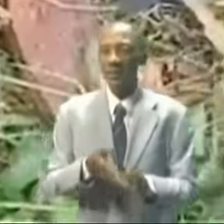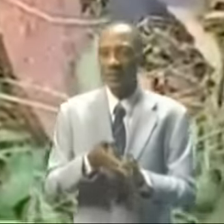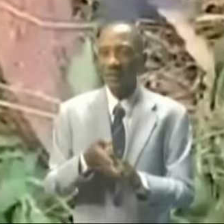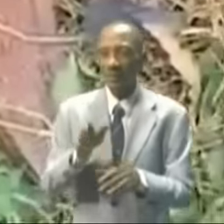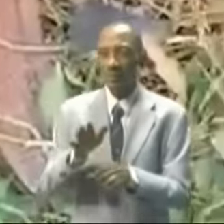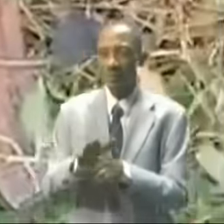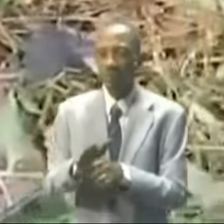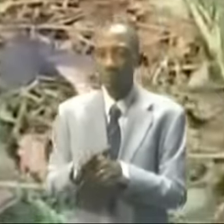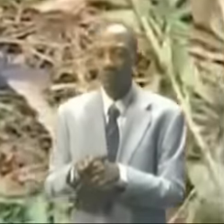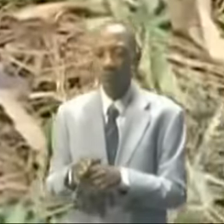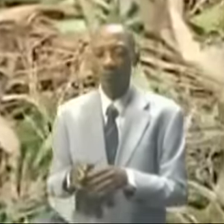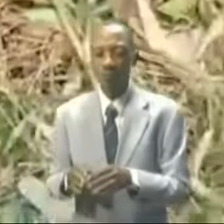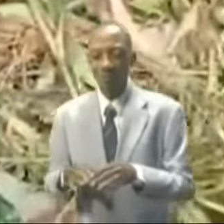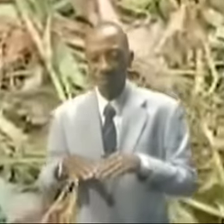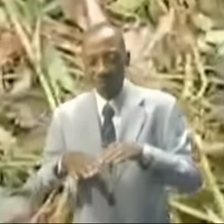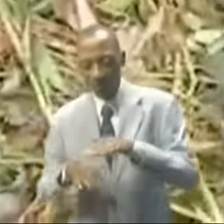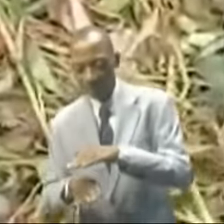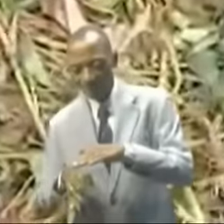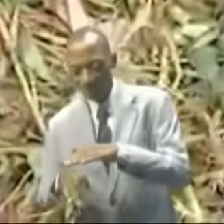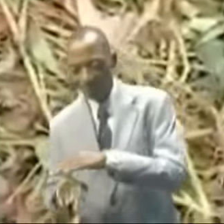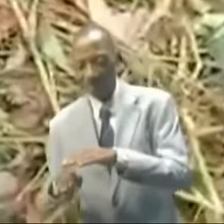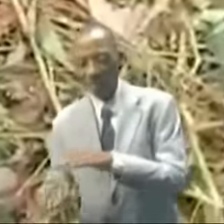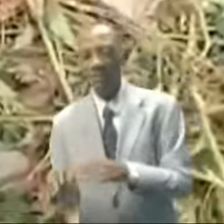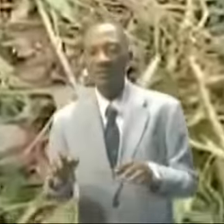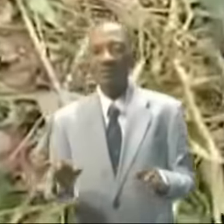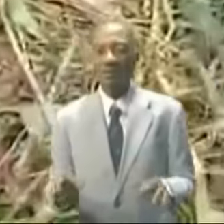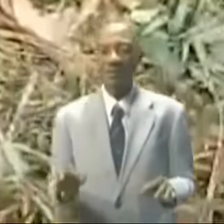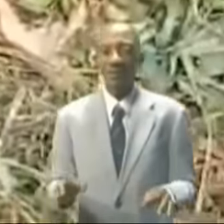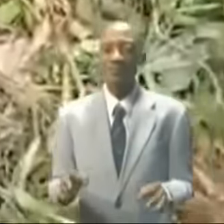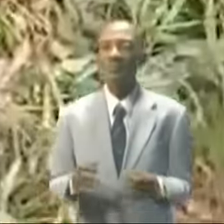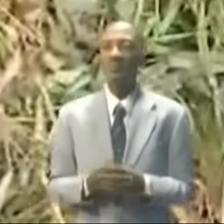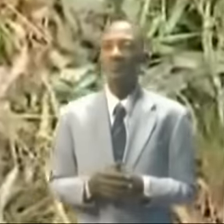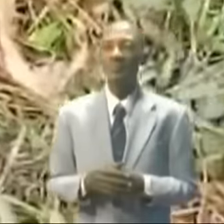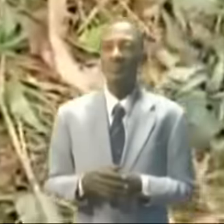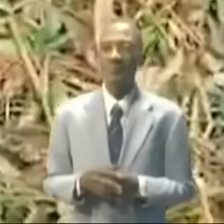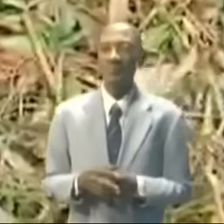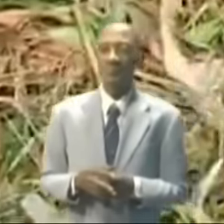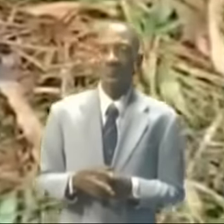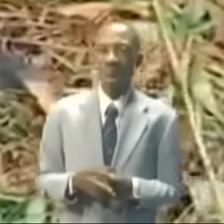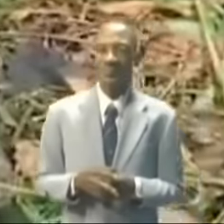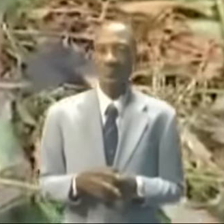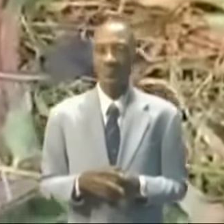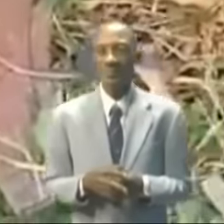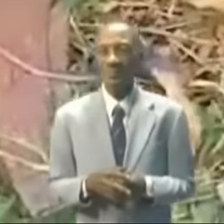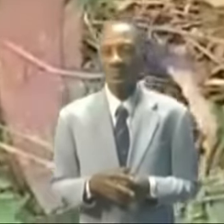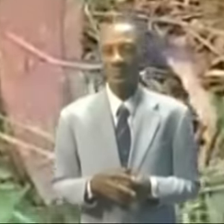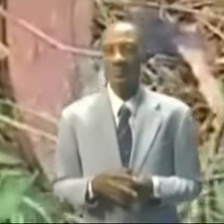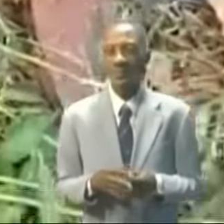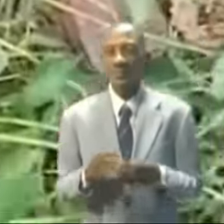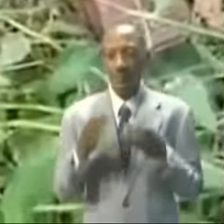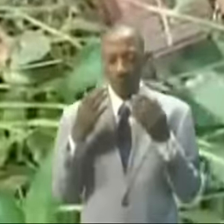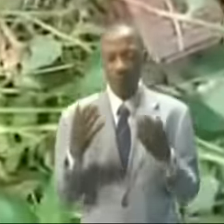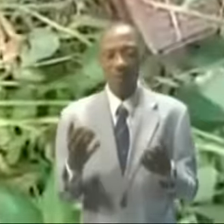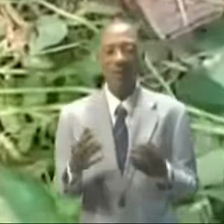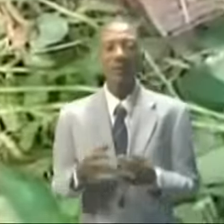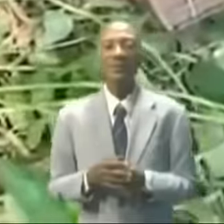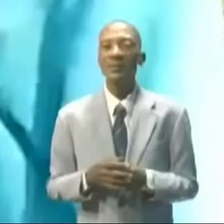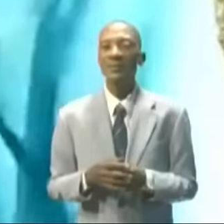Arrivé en ces lieux pour nettoyer, j'ai remarqué cette arme avec son chargeur bien